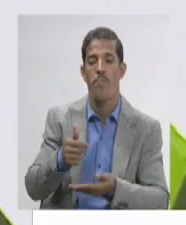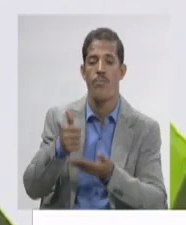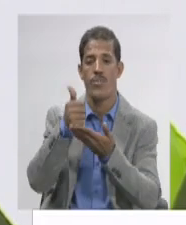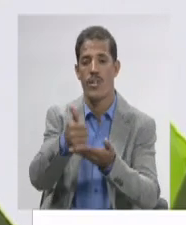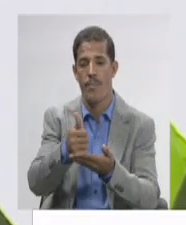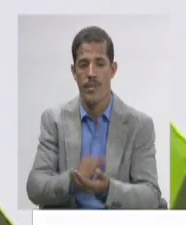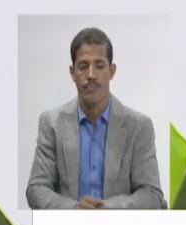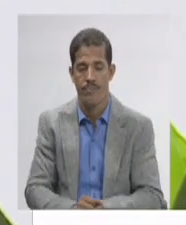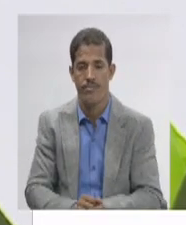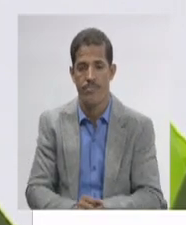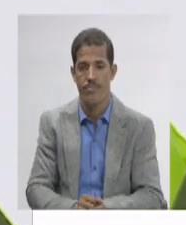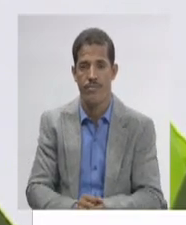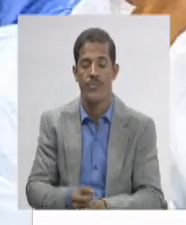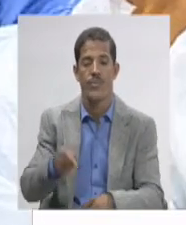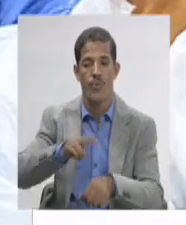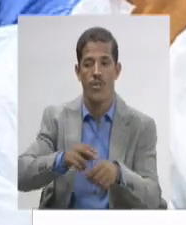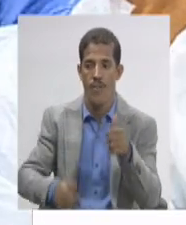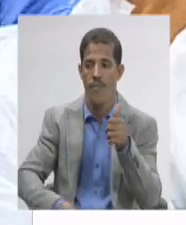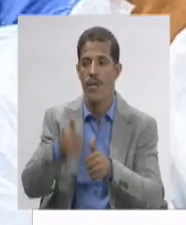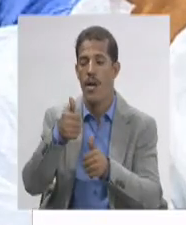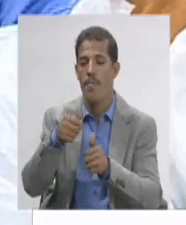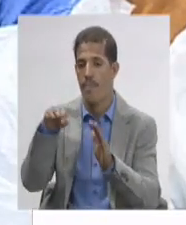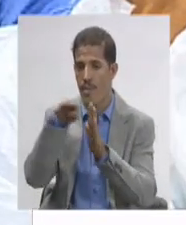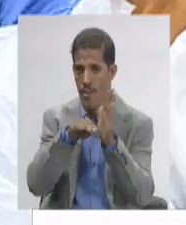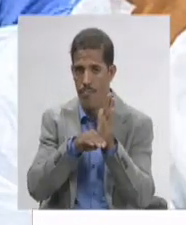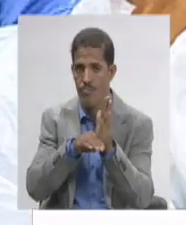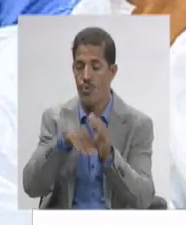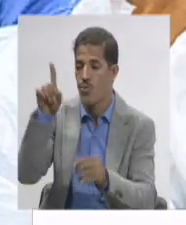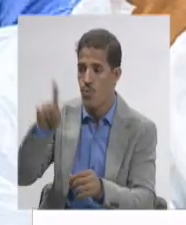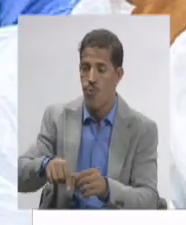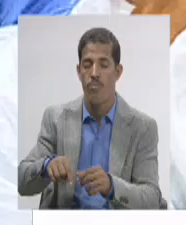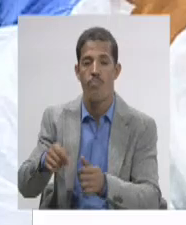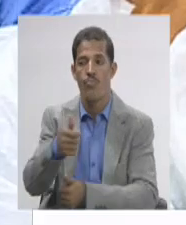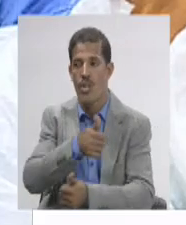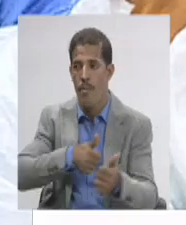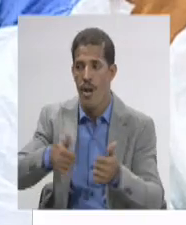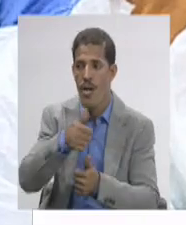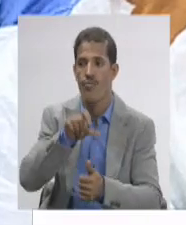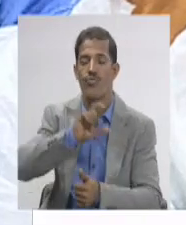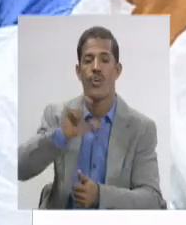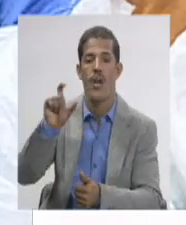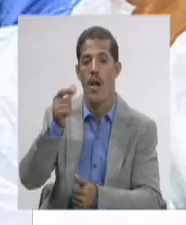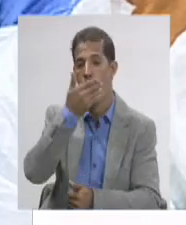المتسابقين كما تم تنظيم مسابقات يوميه طيله شهر رمضان المبارك حصل الفائزون